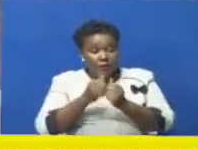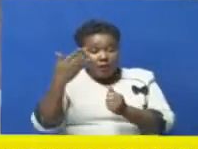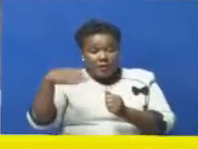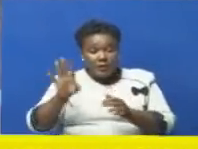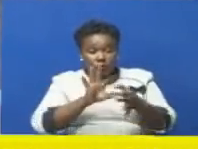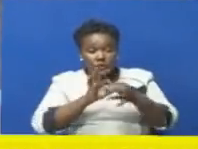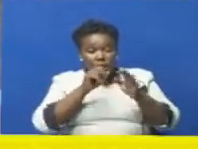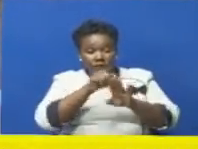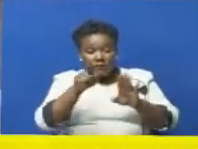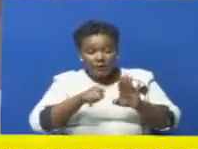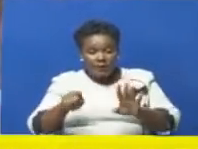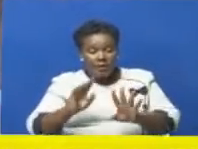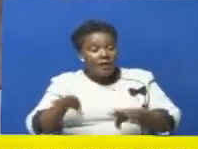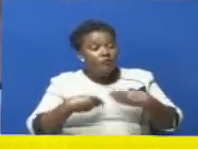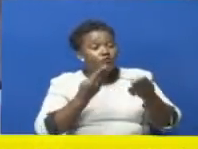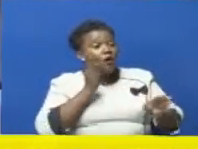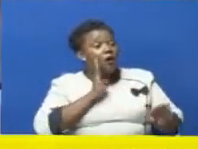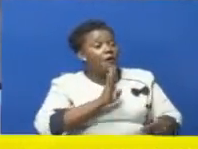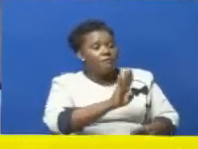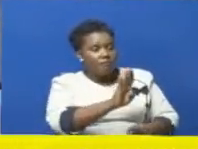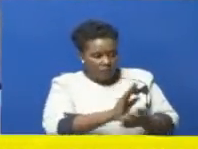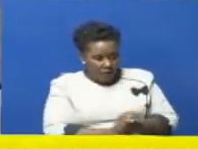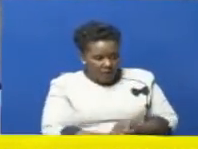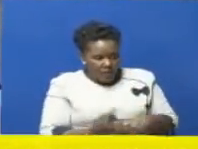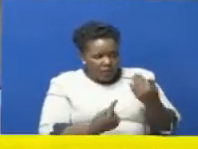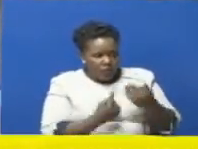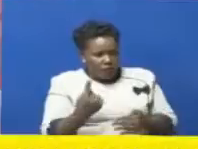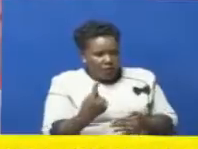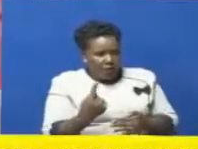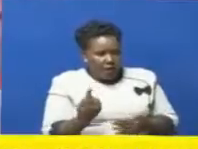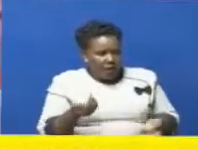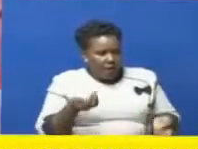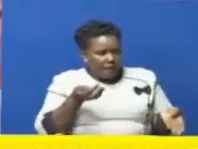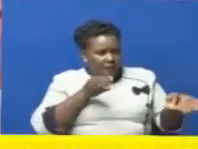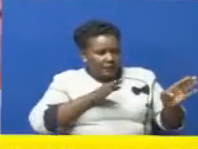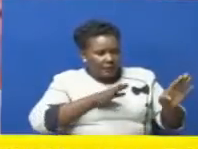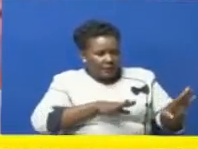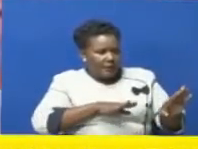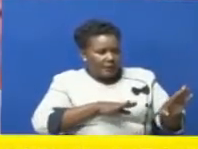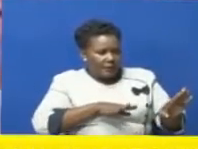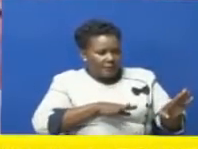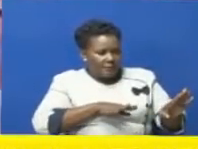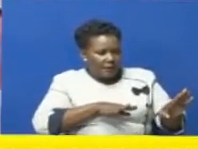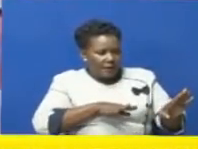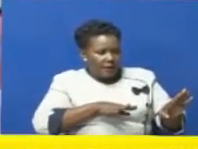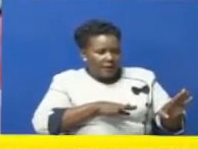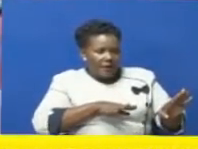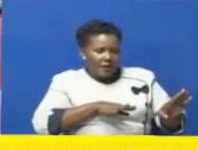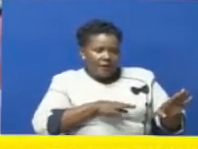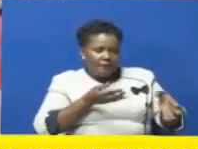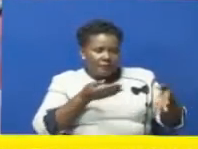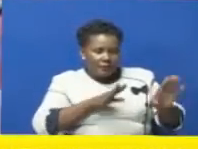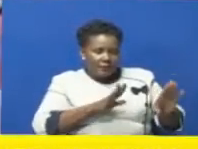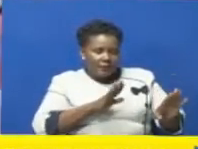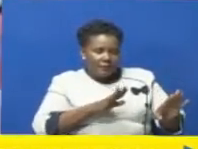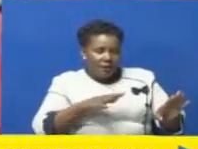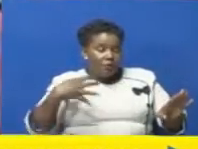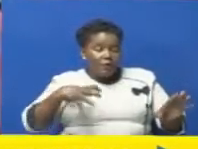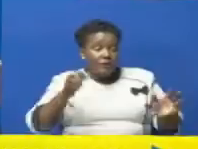ametoa salamu za rambirambi kufuatia kifo cha aliyewahi kuwa waziri wa mambo ya nje wa Marekani, Generali Colin Powell.